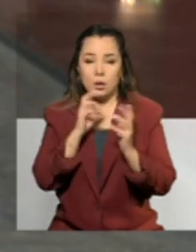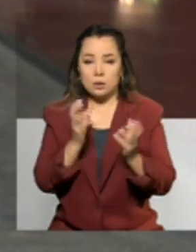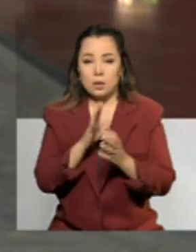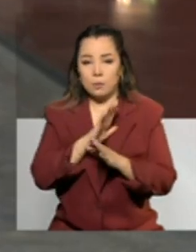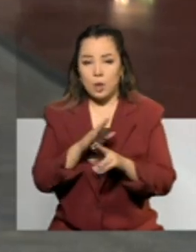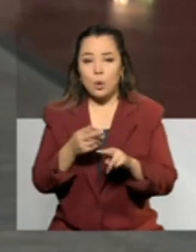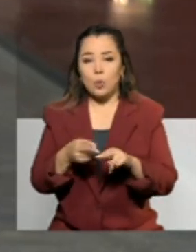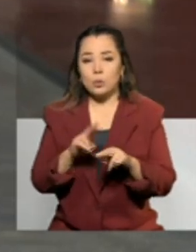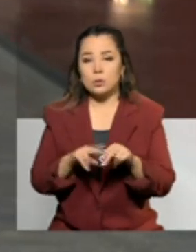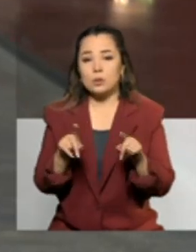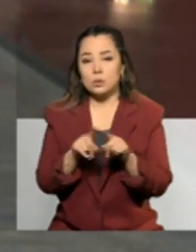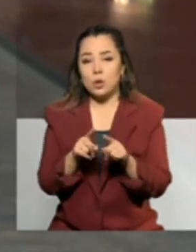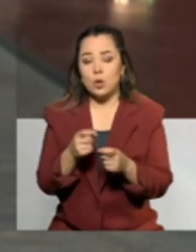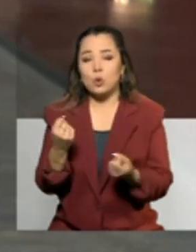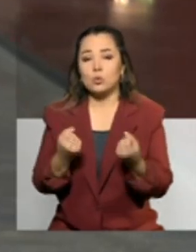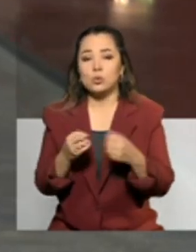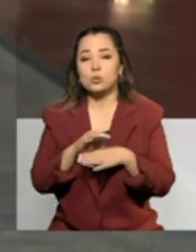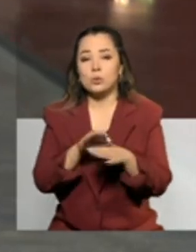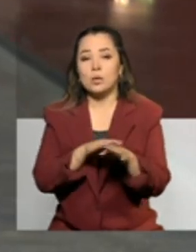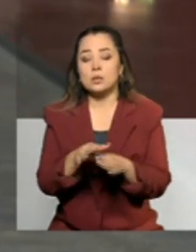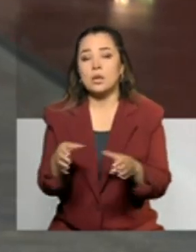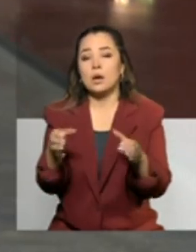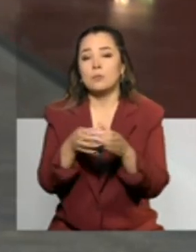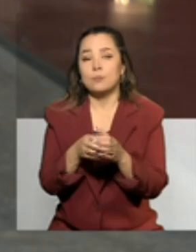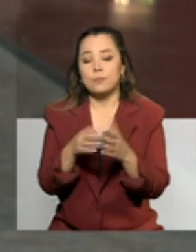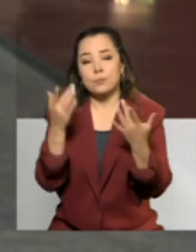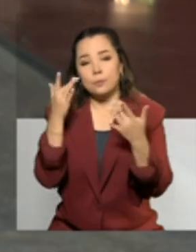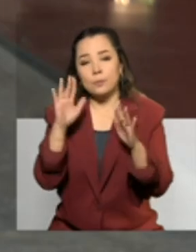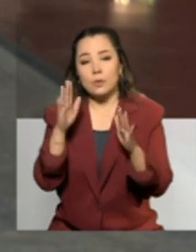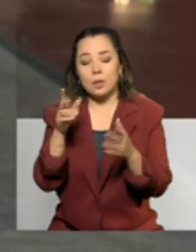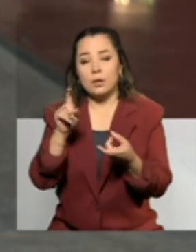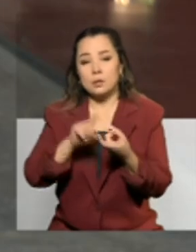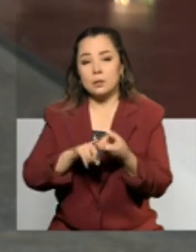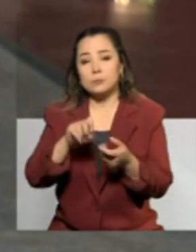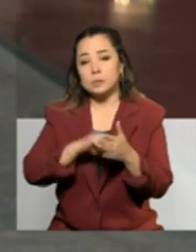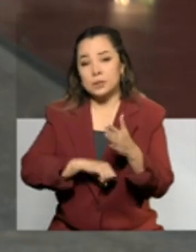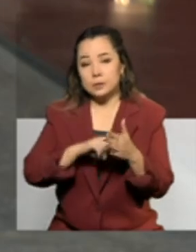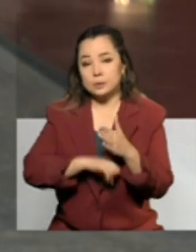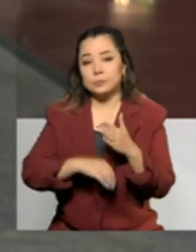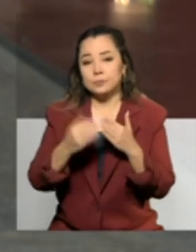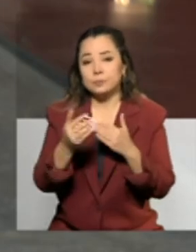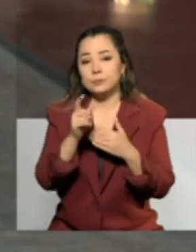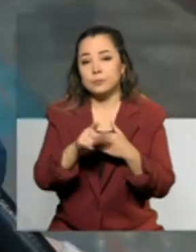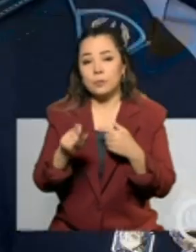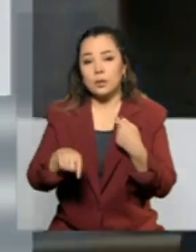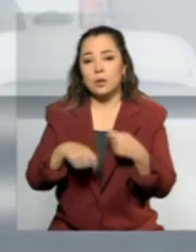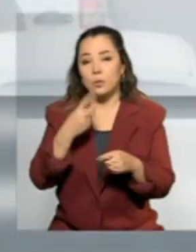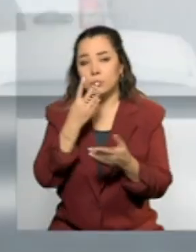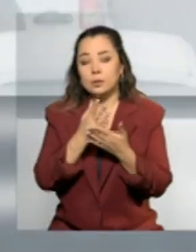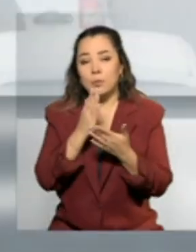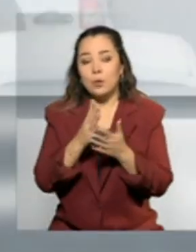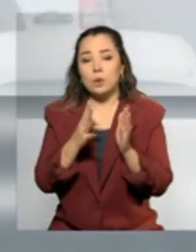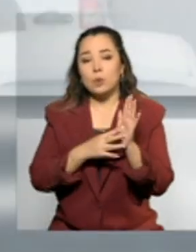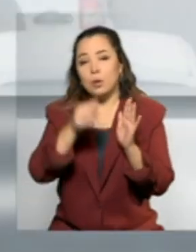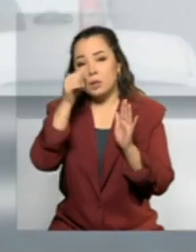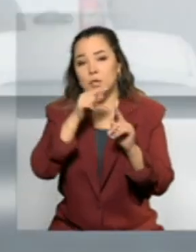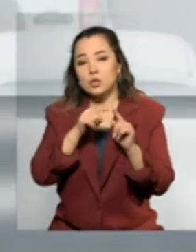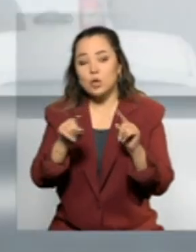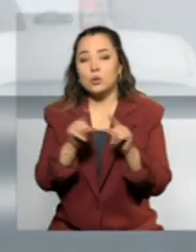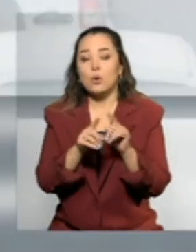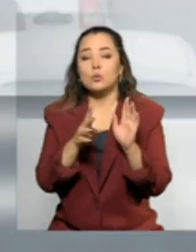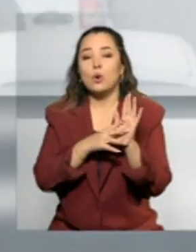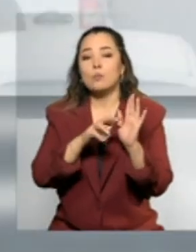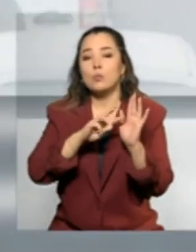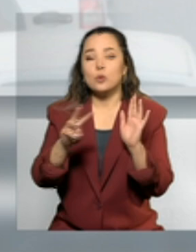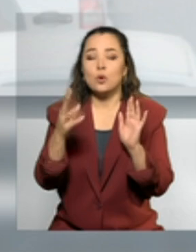үшін де ол жердегі жүргізушілердің тарапынан жіберілетін олқылықтың кесірінен адамдар шығыны болады. Биыл 9 айдың өзінде